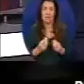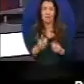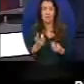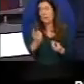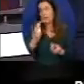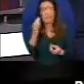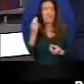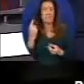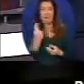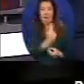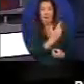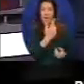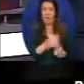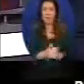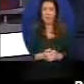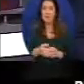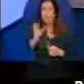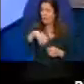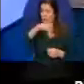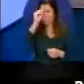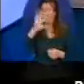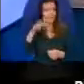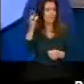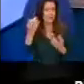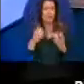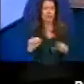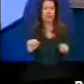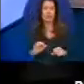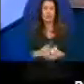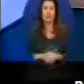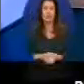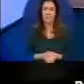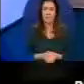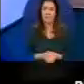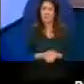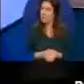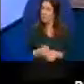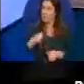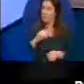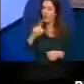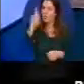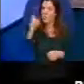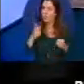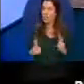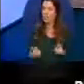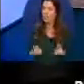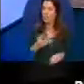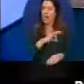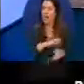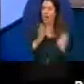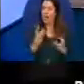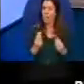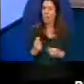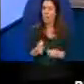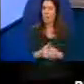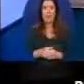לכל דפין. וזה הכסף המינים, שלי, אגב. כל המינים, לכל המינים אגב. לא ידענו שזה כזה מכניס העניין הזה. מכניס מאוד, מסתבר שזה מכניס מאוד. הוא בכלל לא